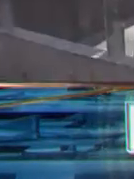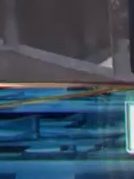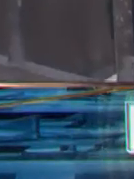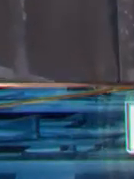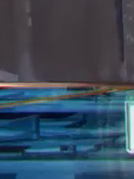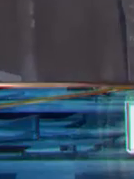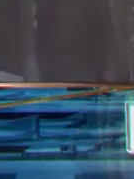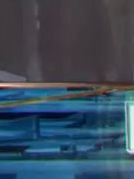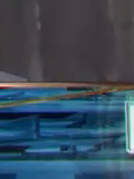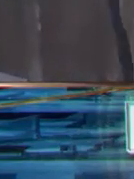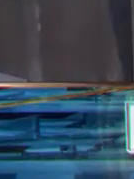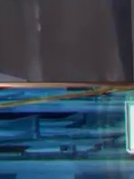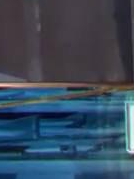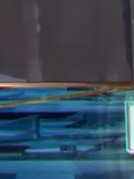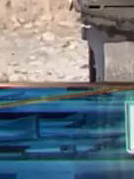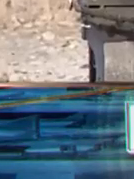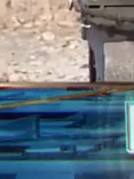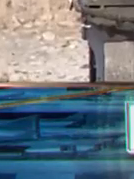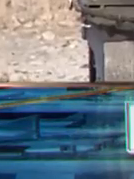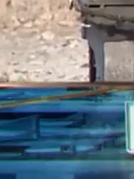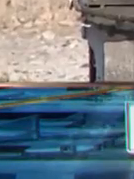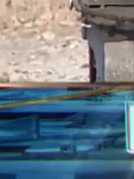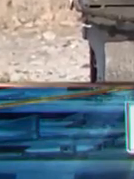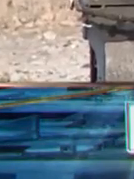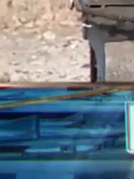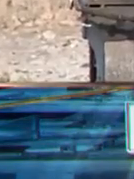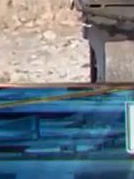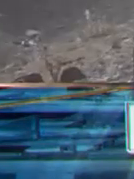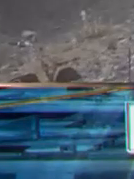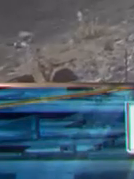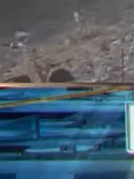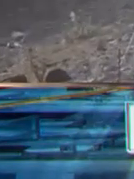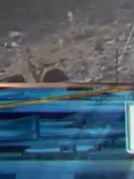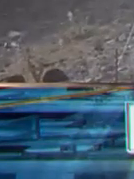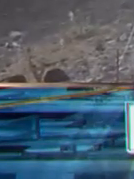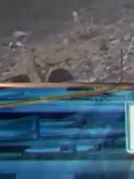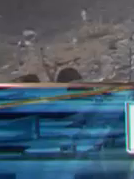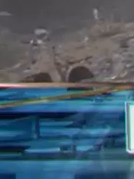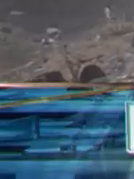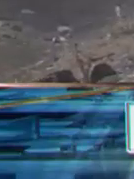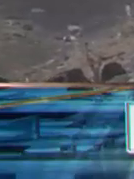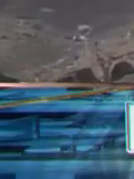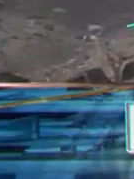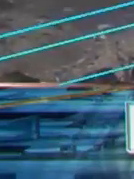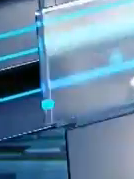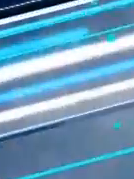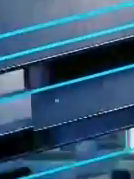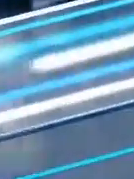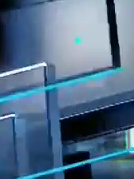537 жаңа жұмыс орны. Ақсу ауданында жұмыспен қамту жол картасы бағдарламасымен 51 жоба іске асып жатыр.